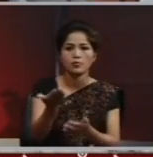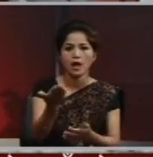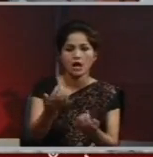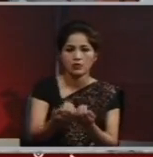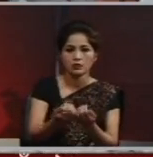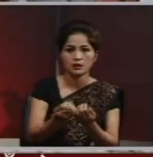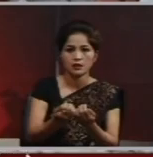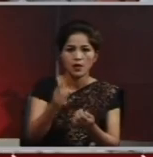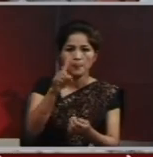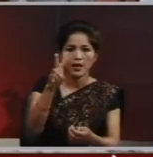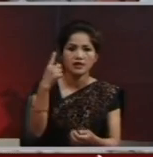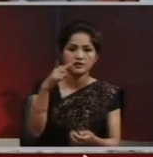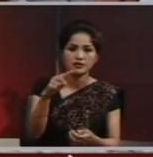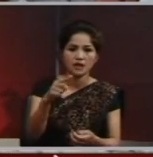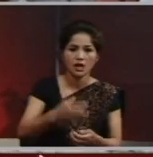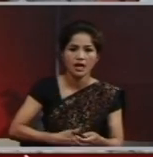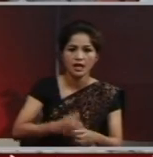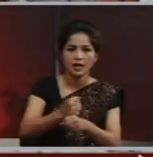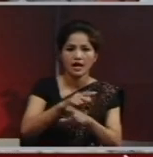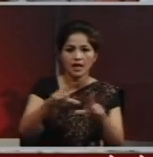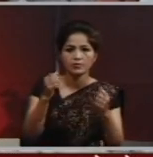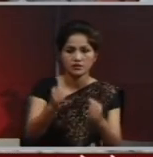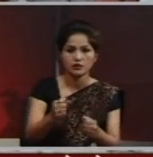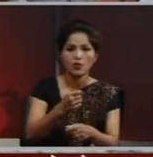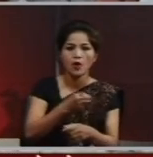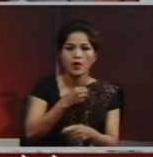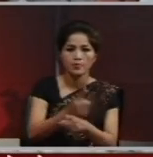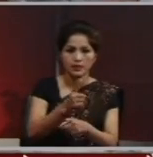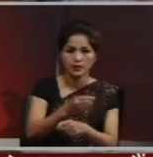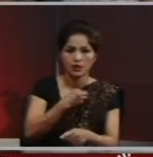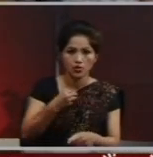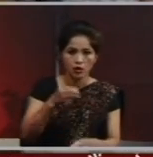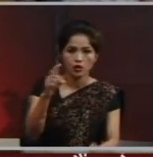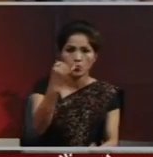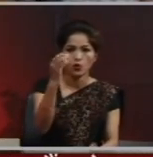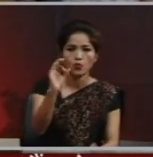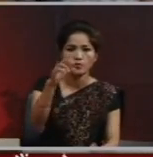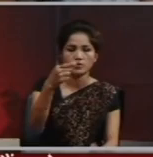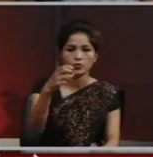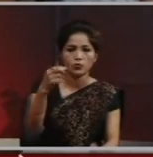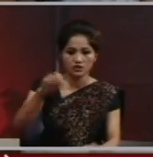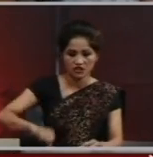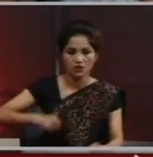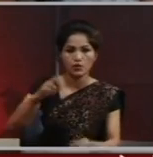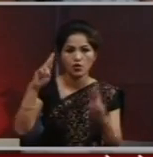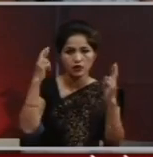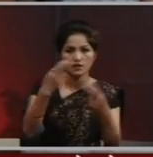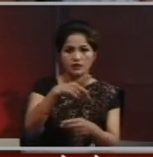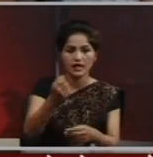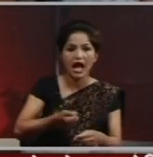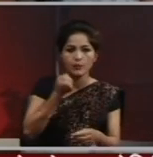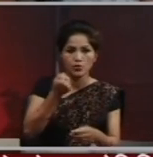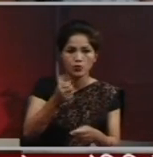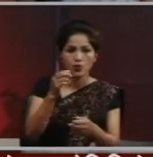गर्दै 12 दिनदेखि अनसनमा रहेका प्राध्यापक डाक्टर गोविन्द केसीको जीवन रक्षाका लागि